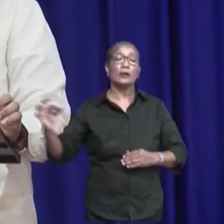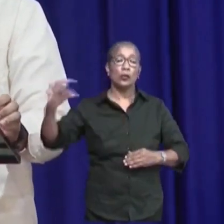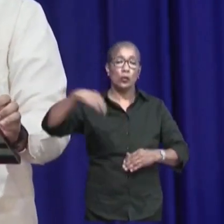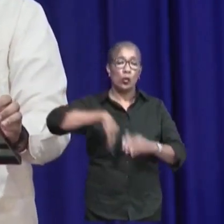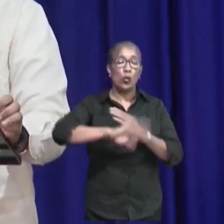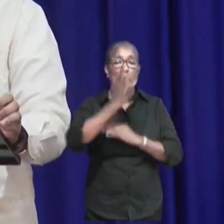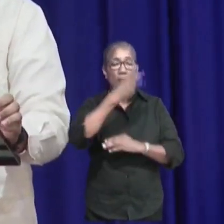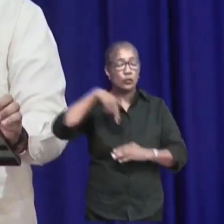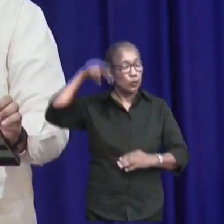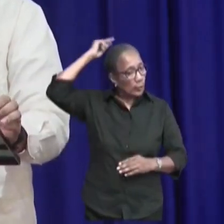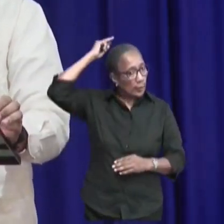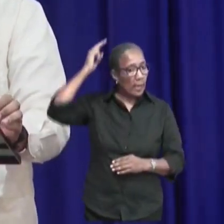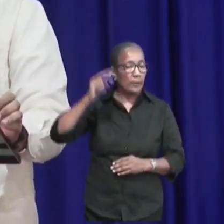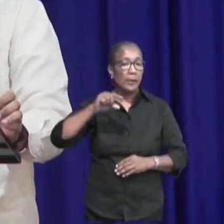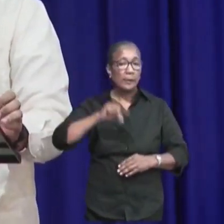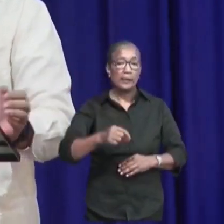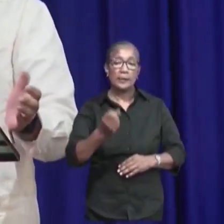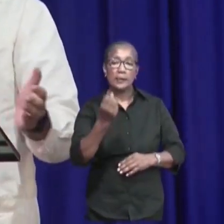over